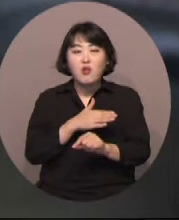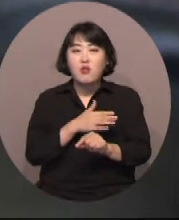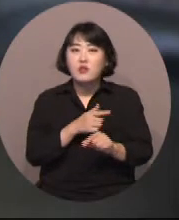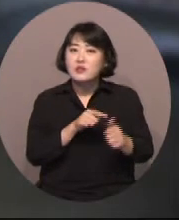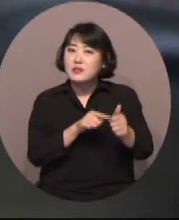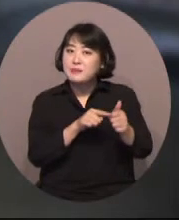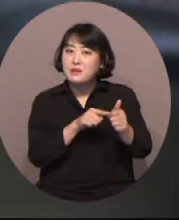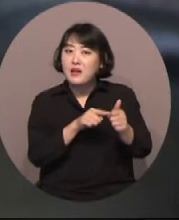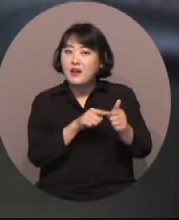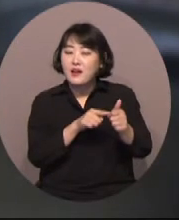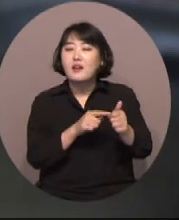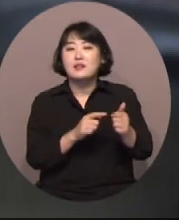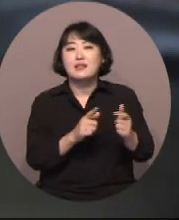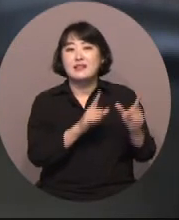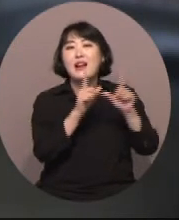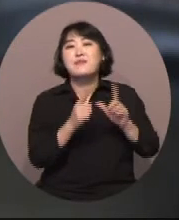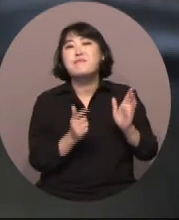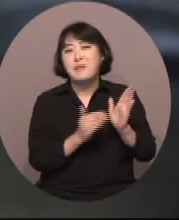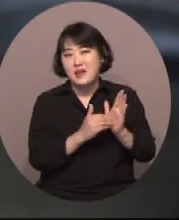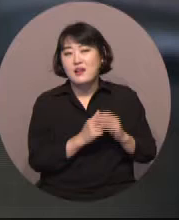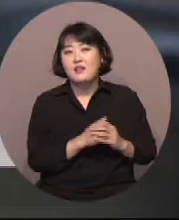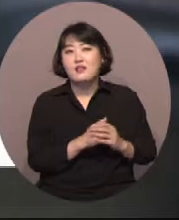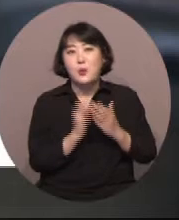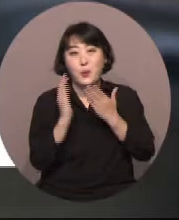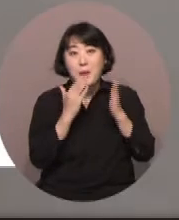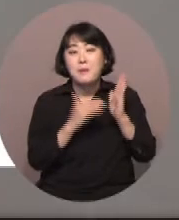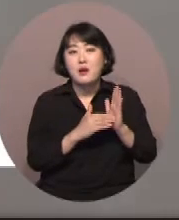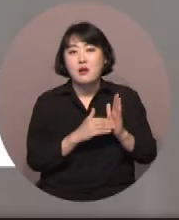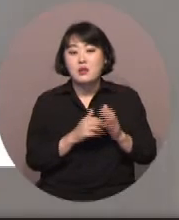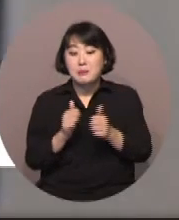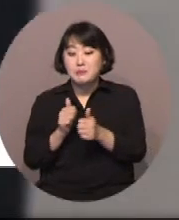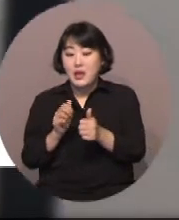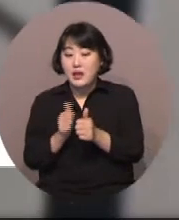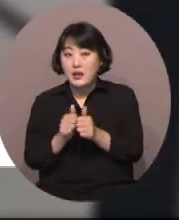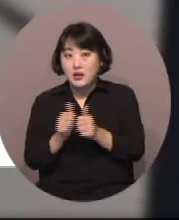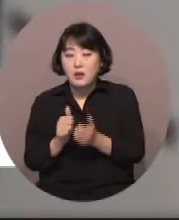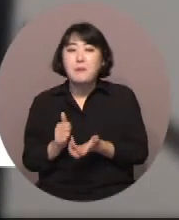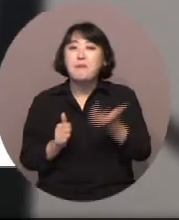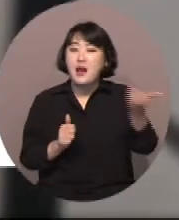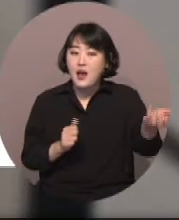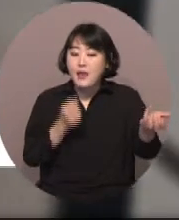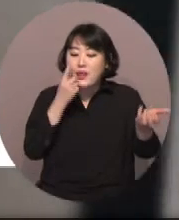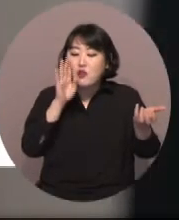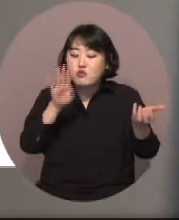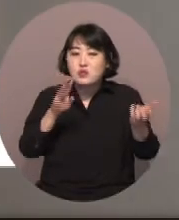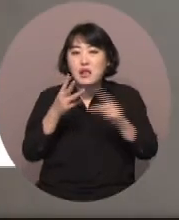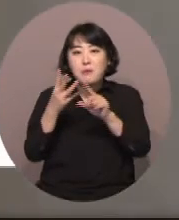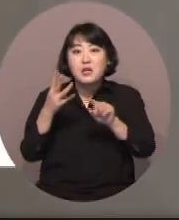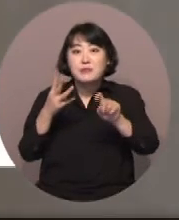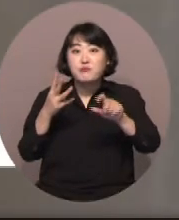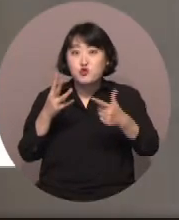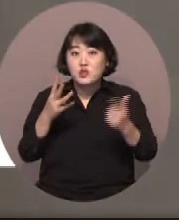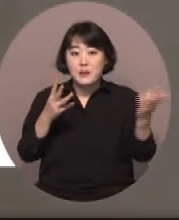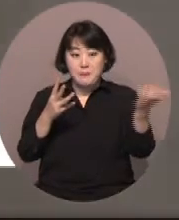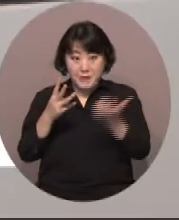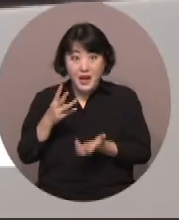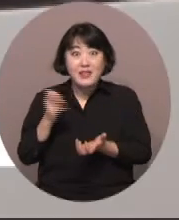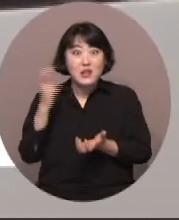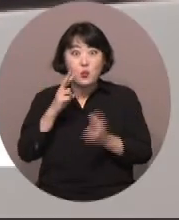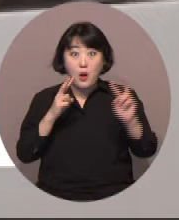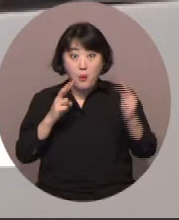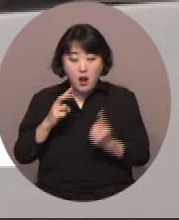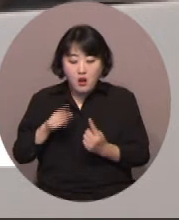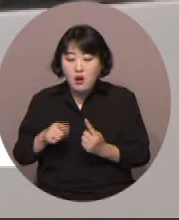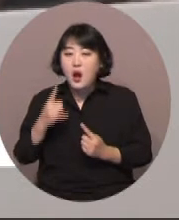집에서 지냈습니다. 이 남성은 지난 2월 거처를 옮겼다가 한 달여 만인 3월 16일 집을 찾았는데